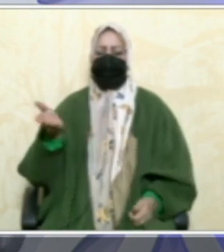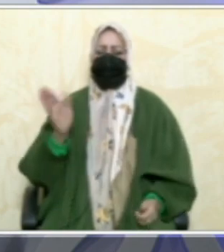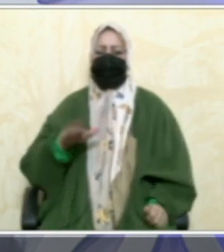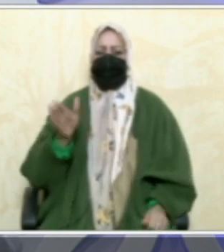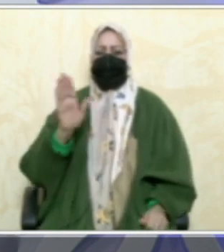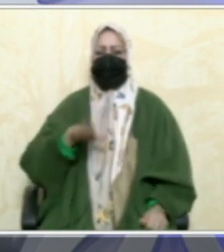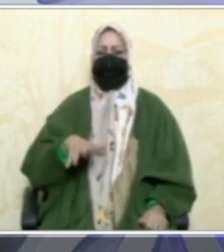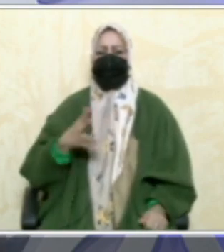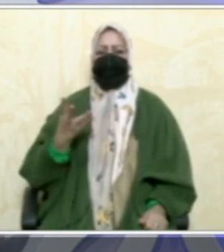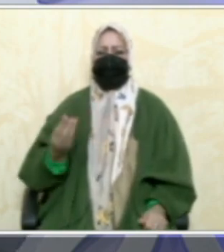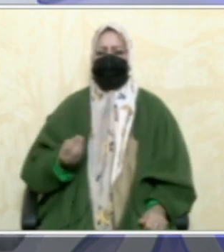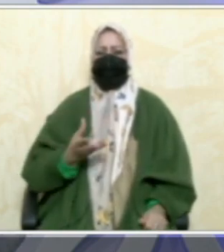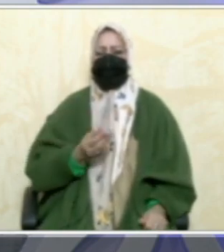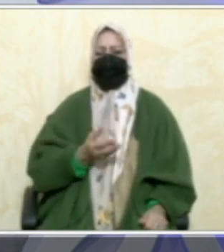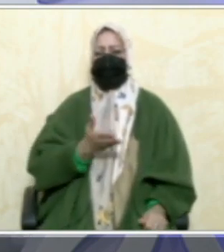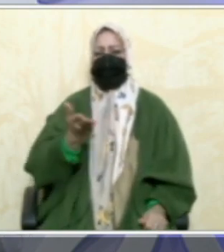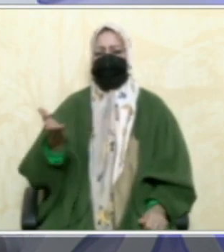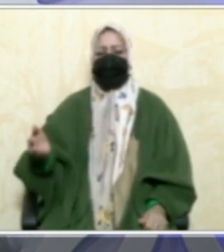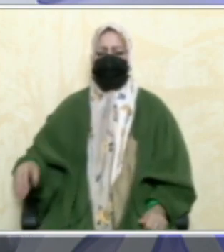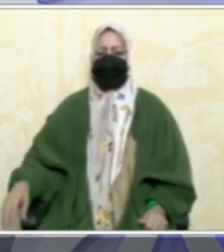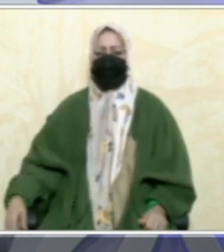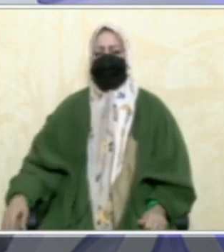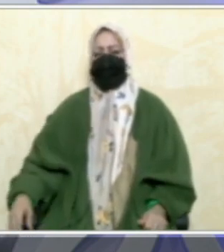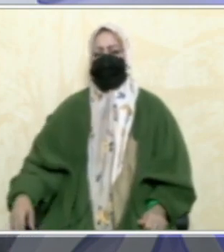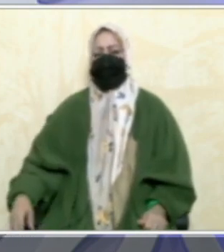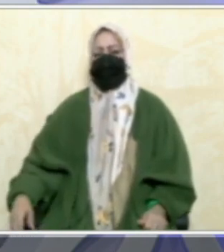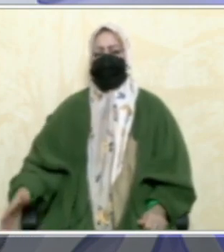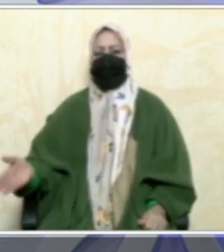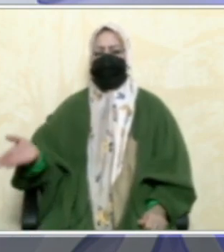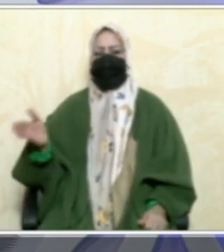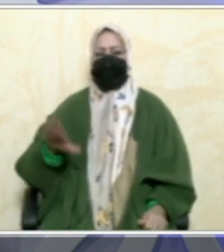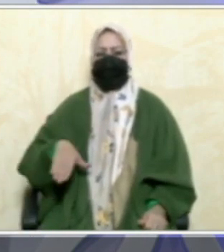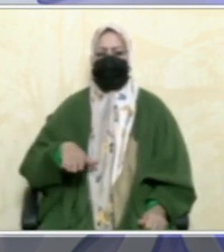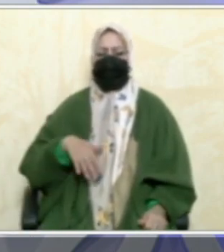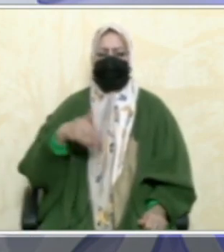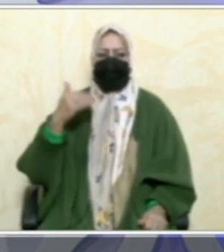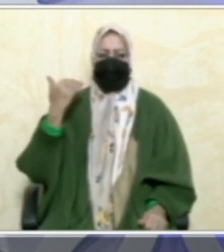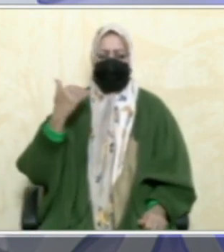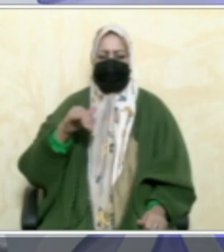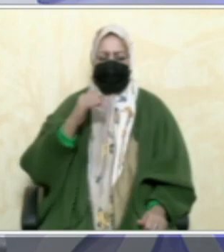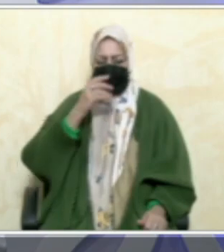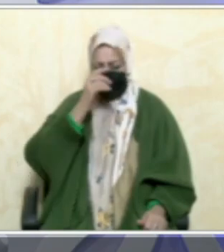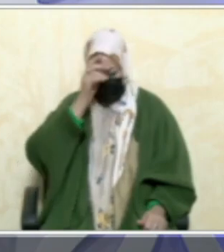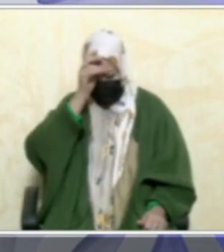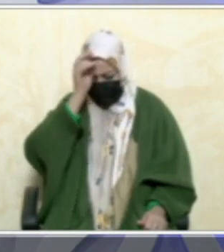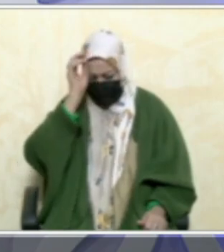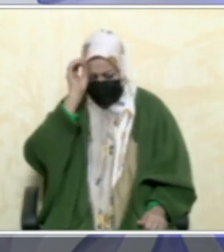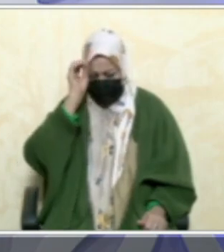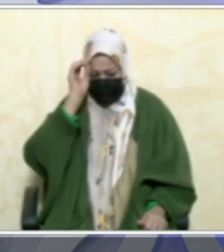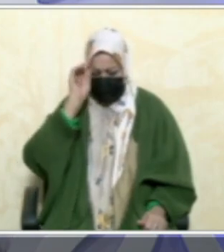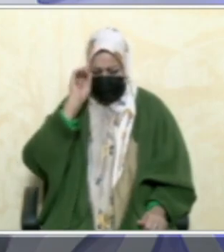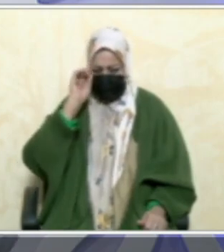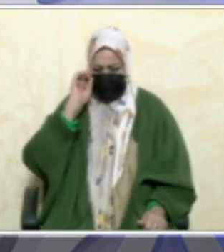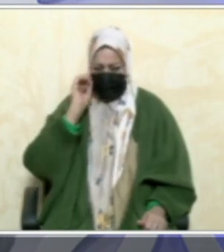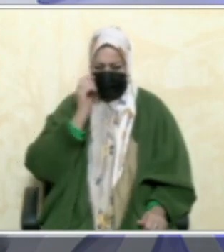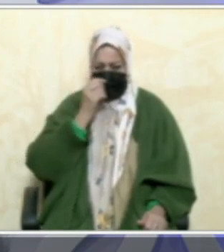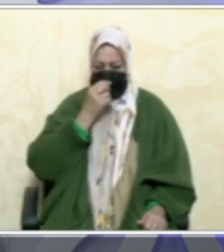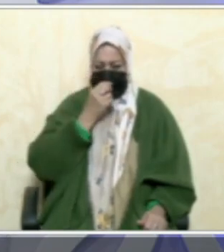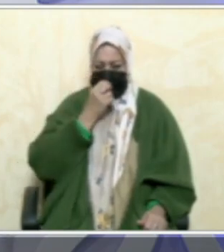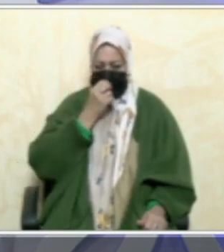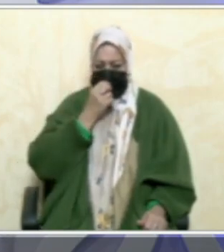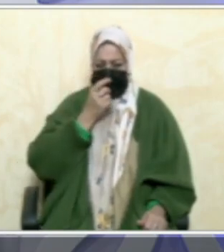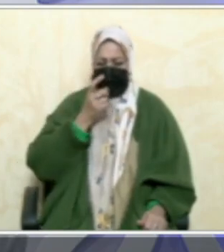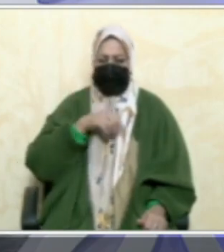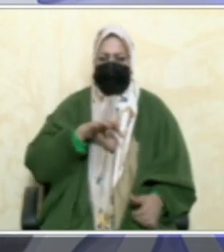مات فلان، الشاب الفلاني، من له علاقة ومن ليس له علاقة في بيته مسكين معتزل، هذه